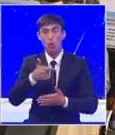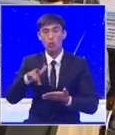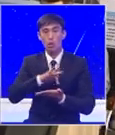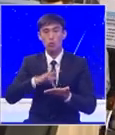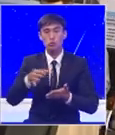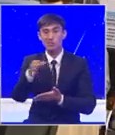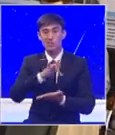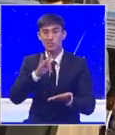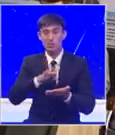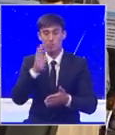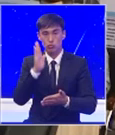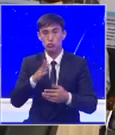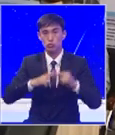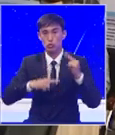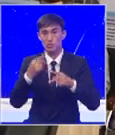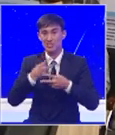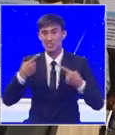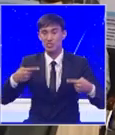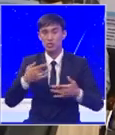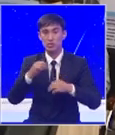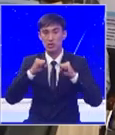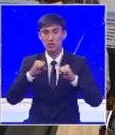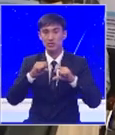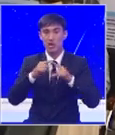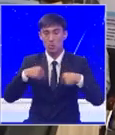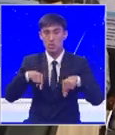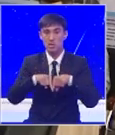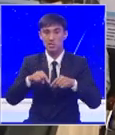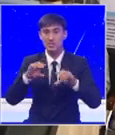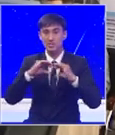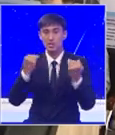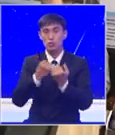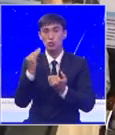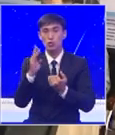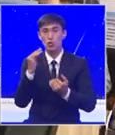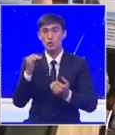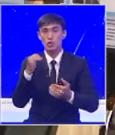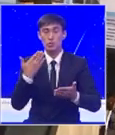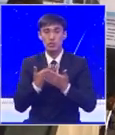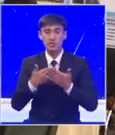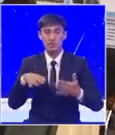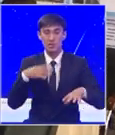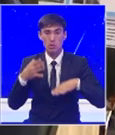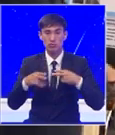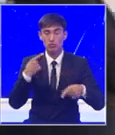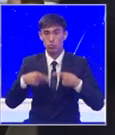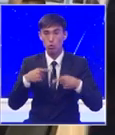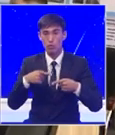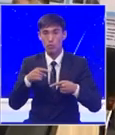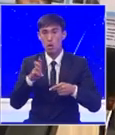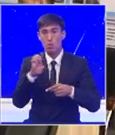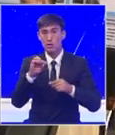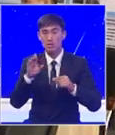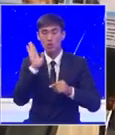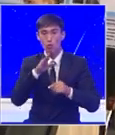центром, мы намерены строить здесь различные спортивные объекты. Стадионы для тех, кто, например, занимается футболом, а также база для водных